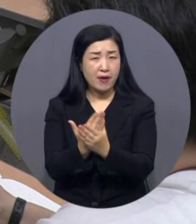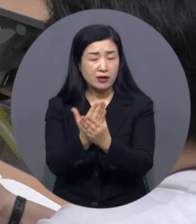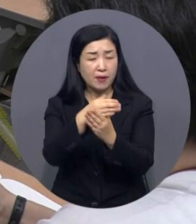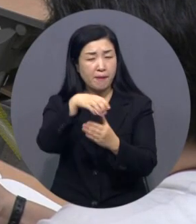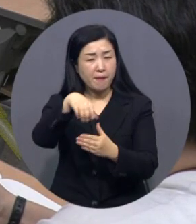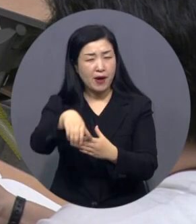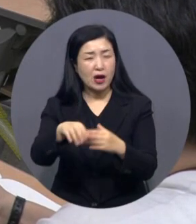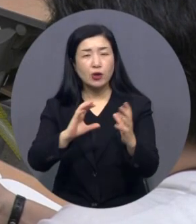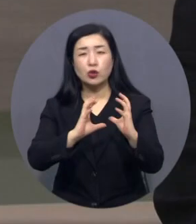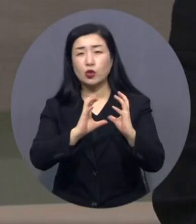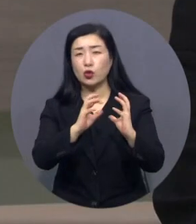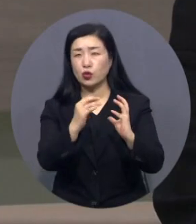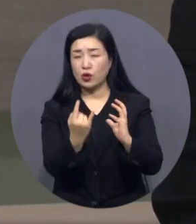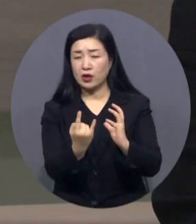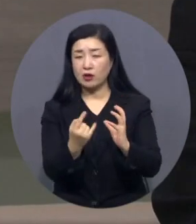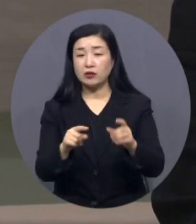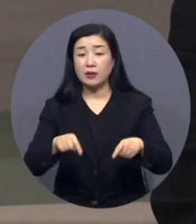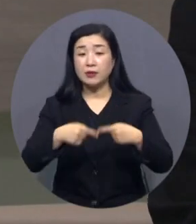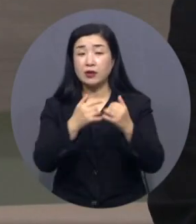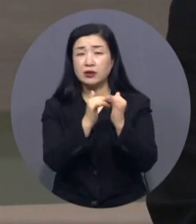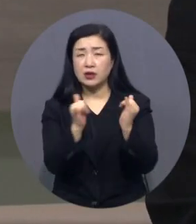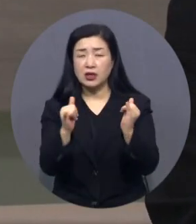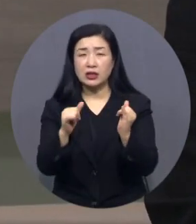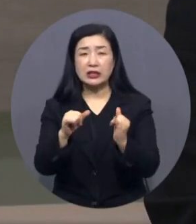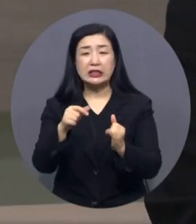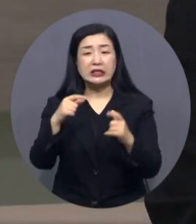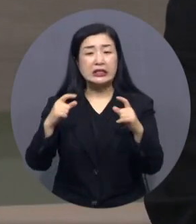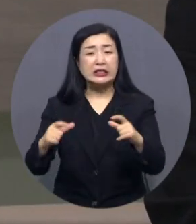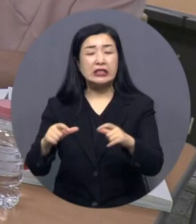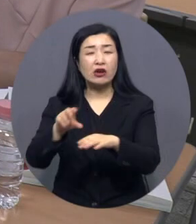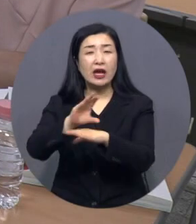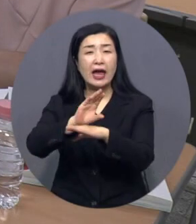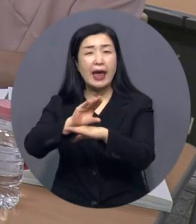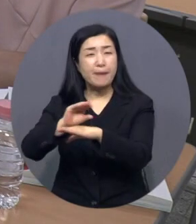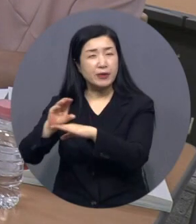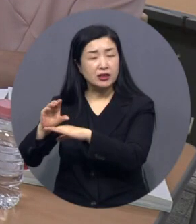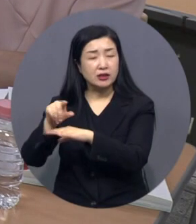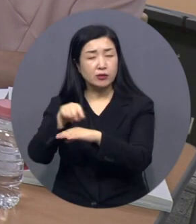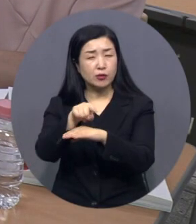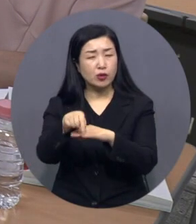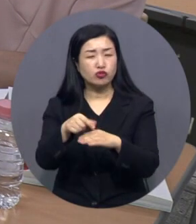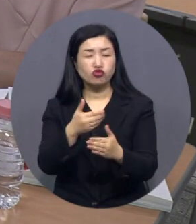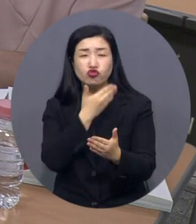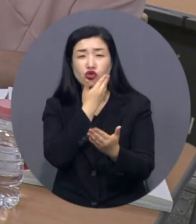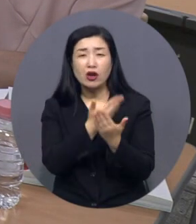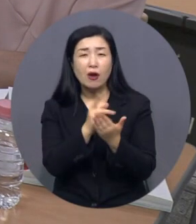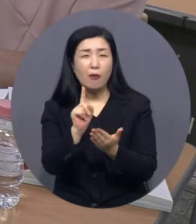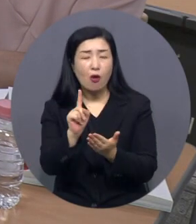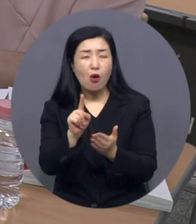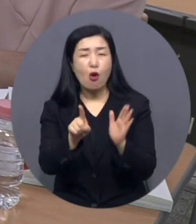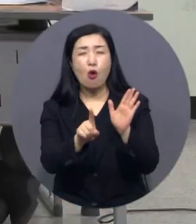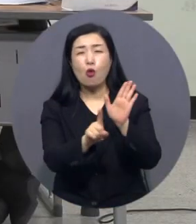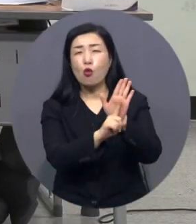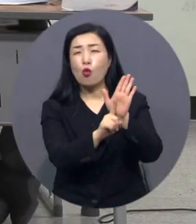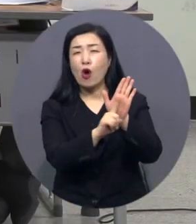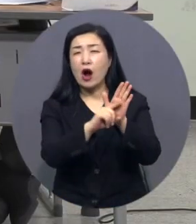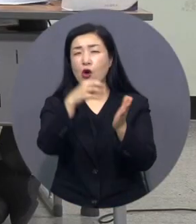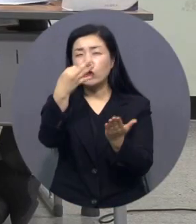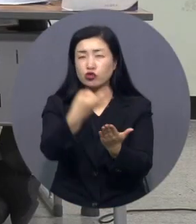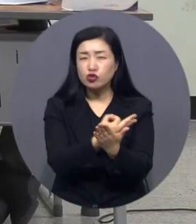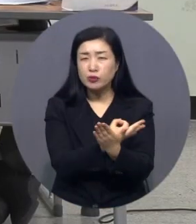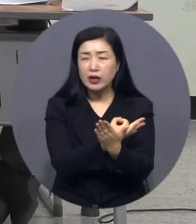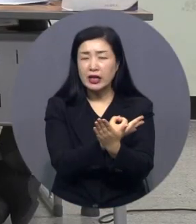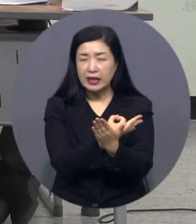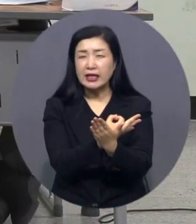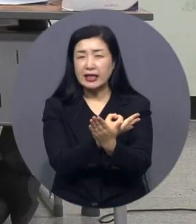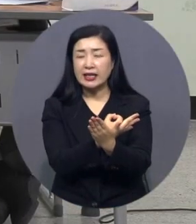마련된 토론회에서 참석자들은 지역 MBC 수익 구조에서 가장 큰 비중을 차지하는 광고 수입이 악화한 현실을